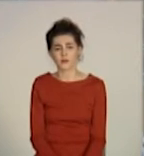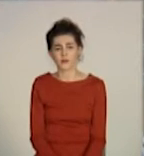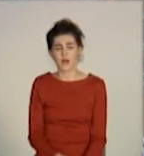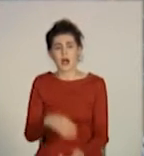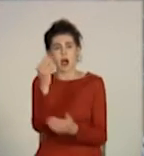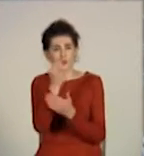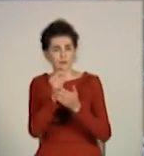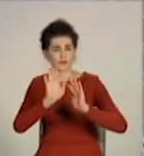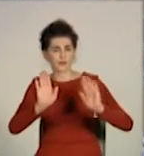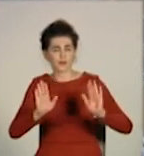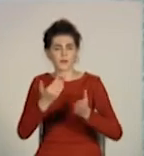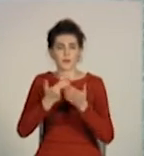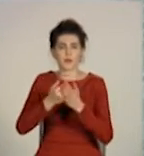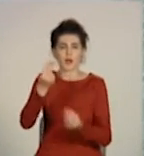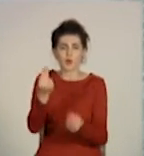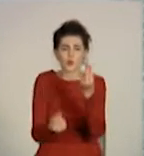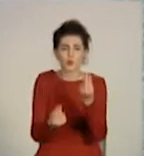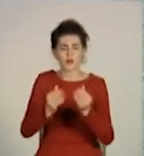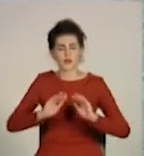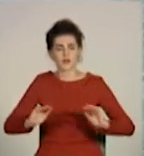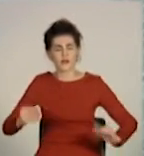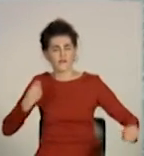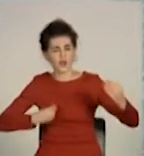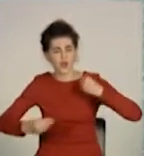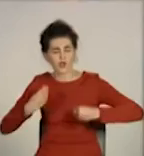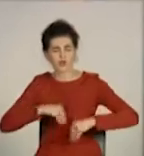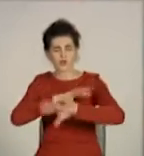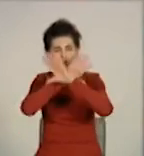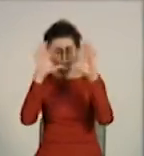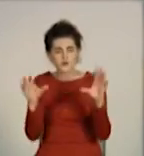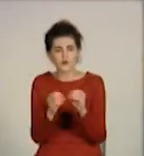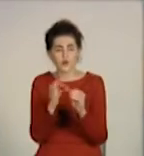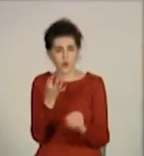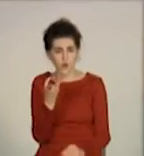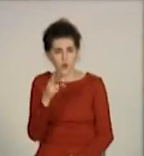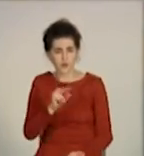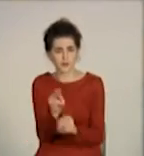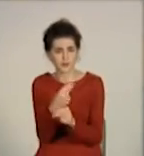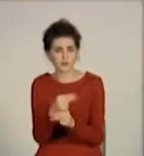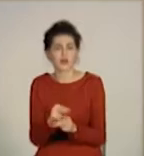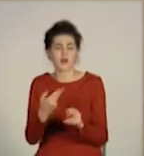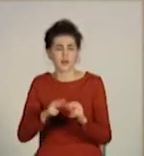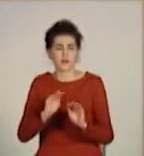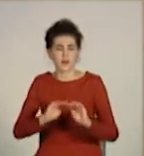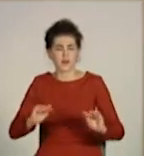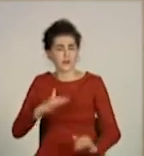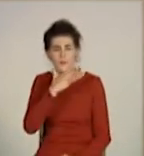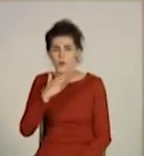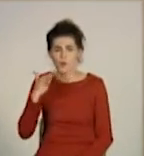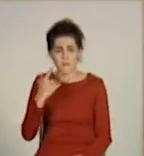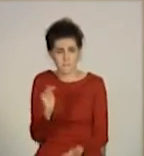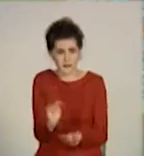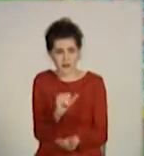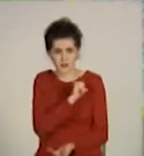Малюнки на стінах, іграшки та дитячі речі. Ольга Пономарчук виховує 9 дітей, наймолодшому 8 місяців. Хлопчик уже